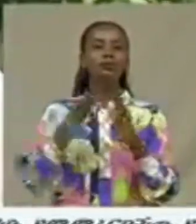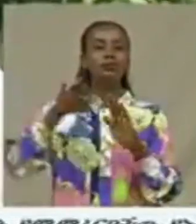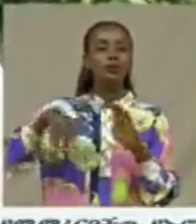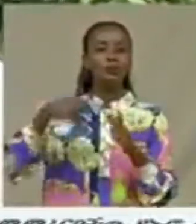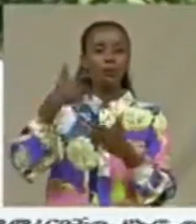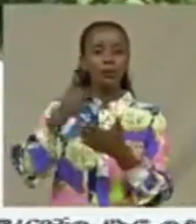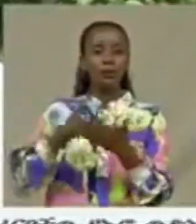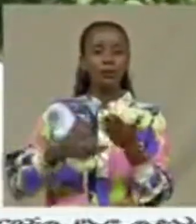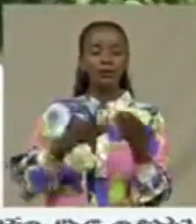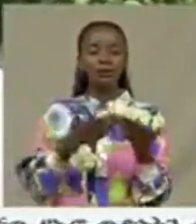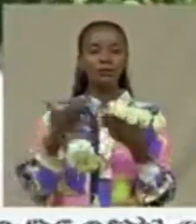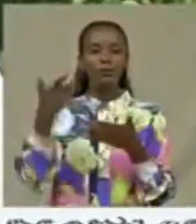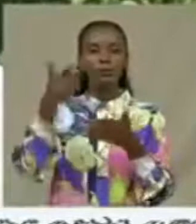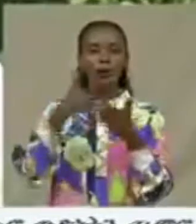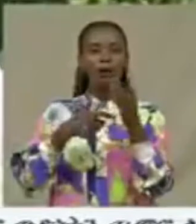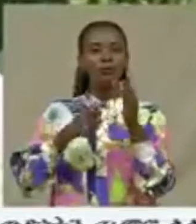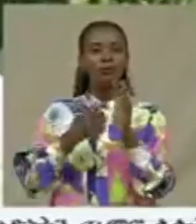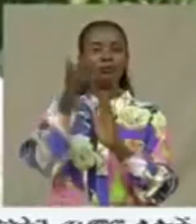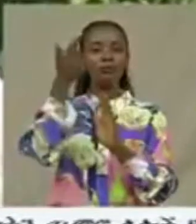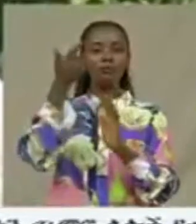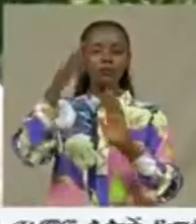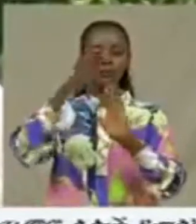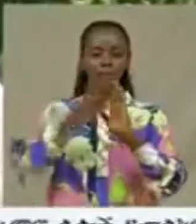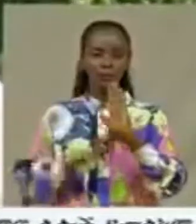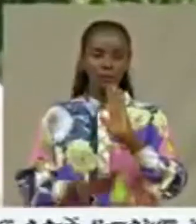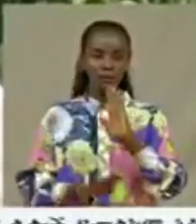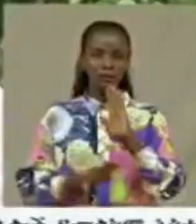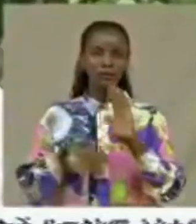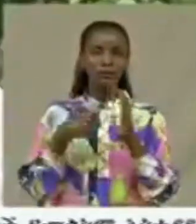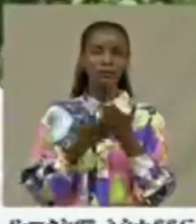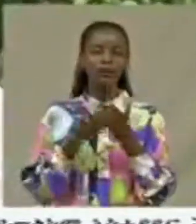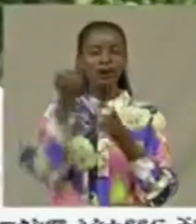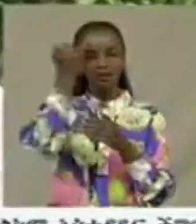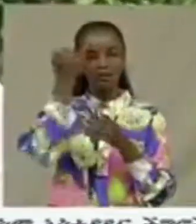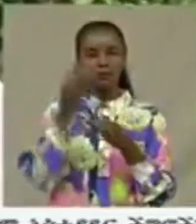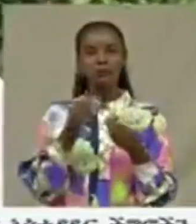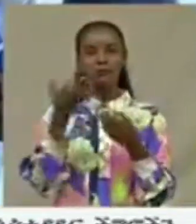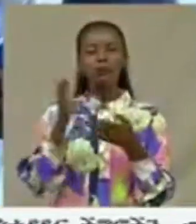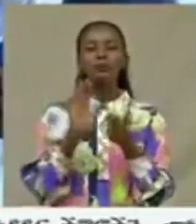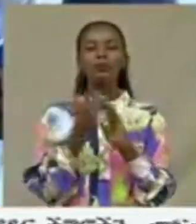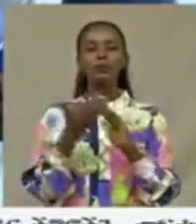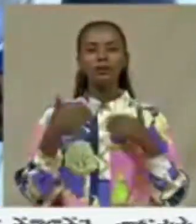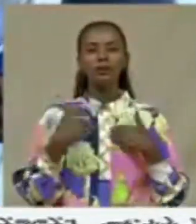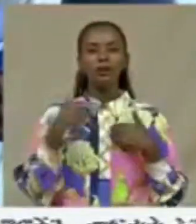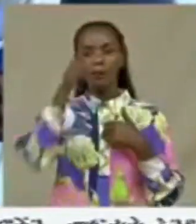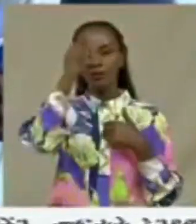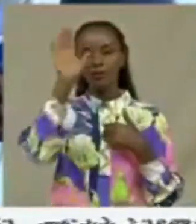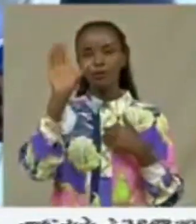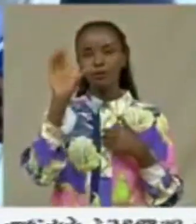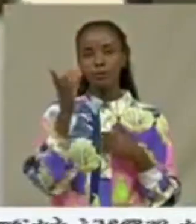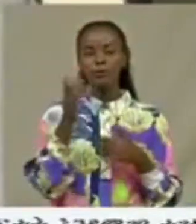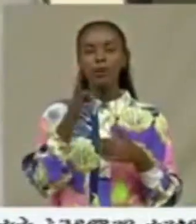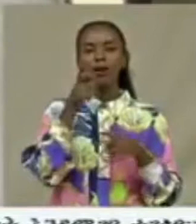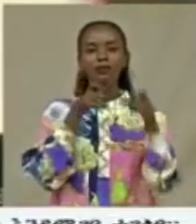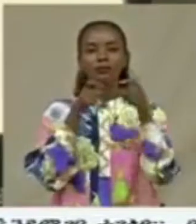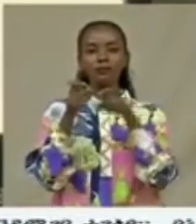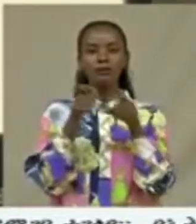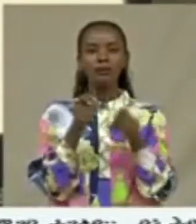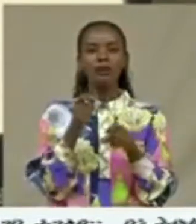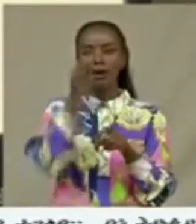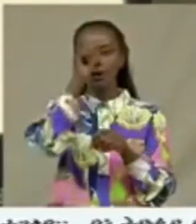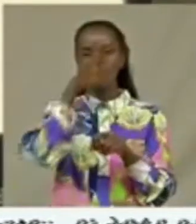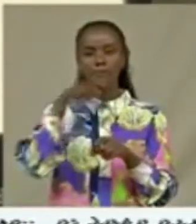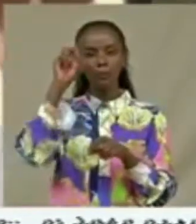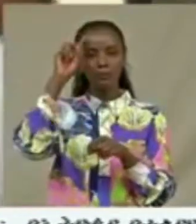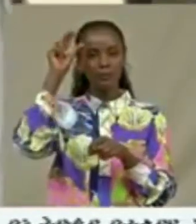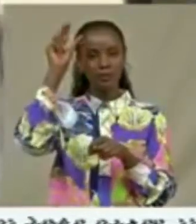ዋጋ ንረቱን እንደሚቀንስ በዚህም አስተያየት የተሰጠበት ሁኔታ አለ። የቤንች ሸኮ ዞን ዋና አስተዳዳሪ አቶ ቀበሌ